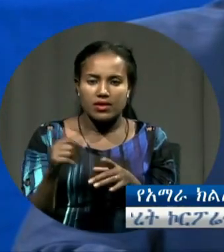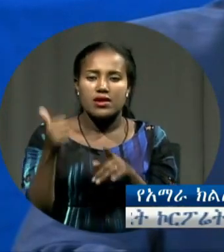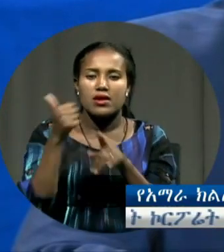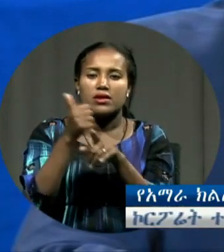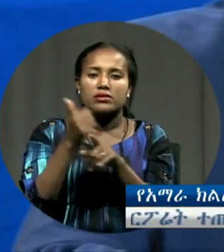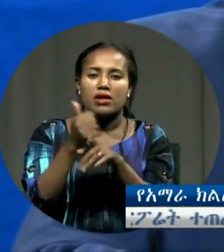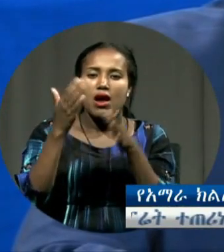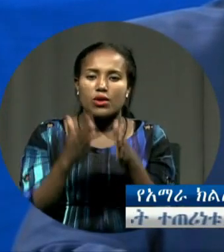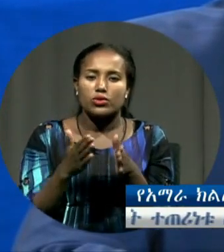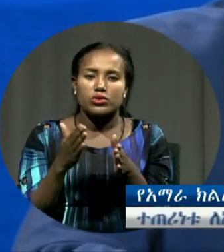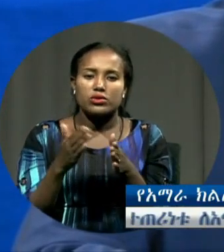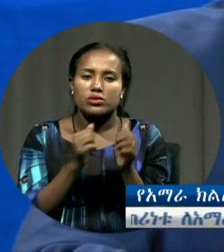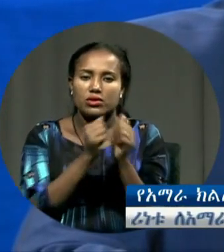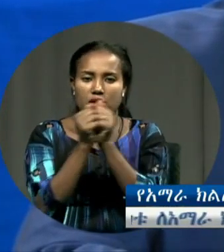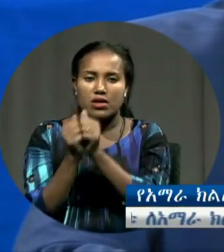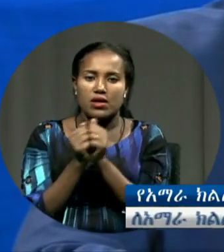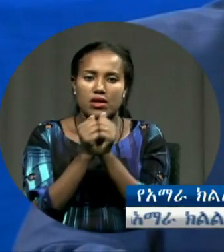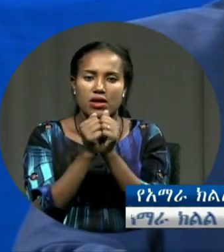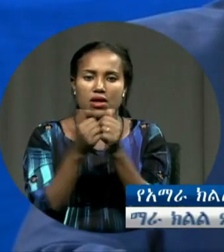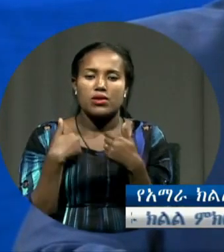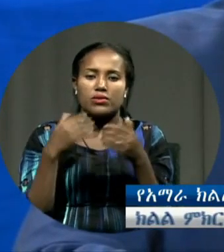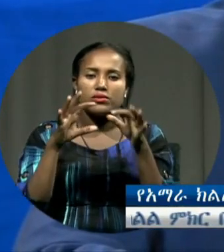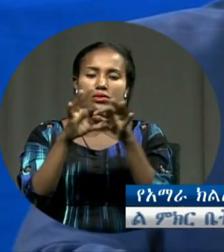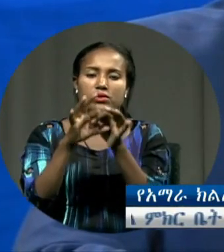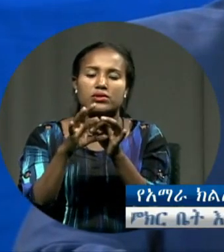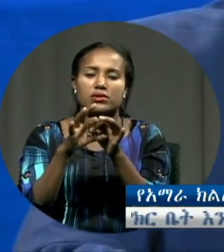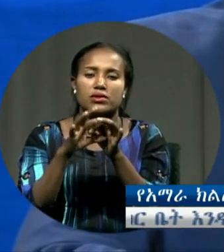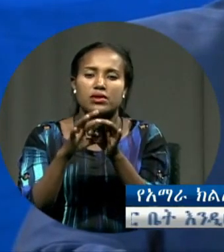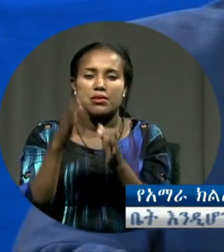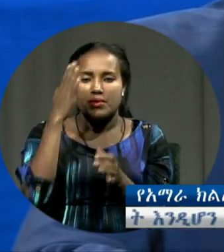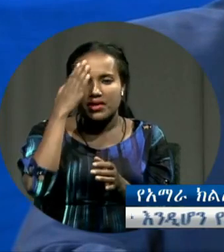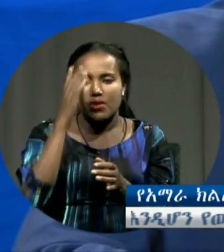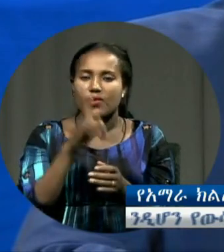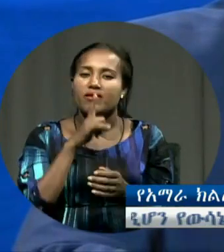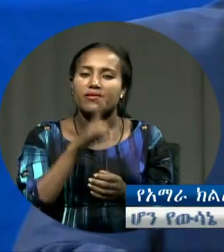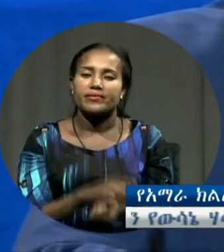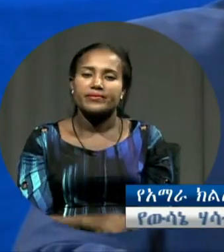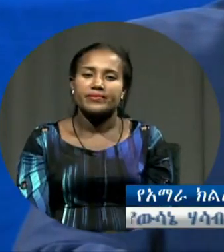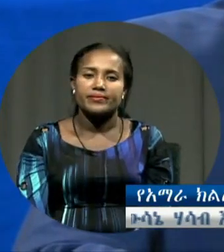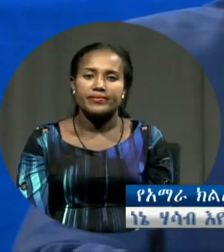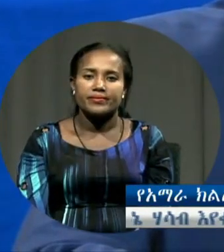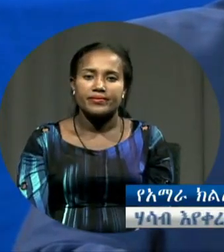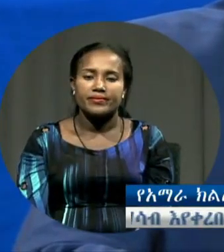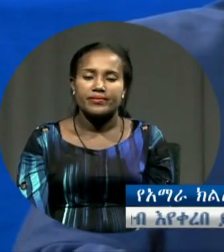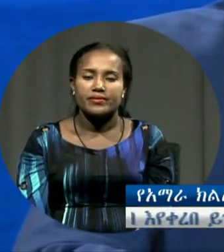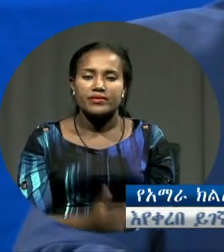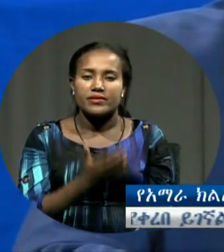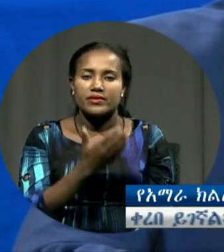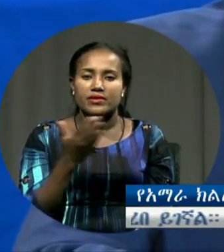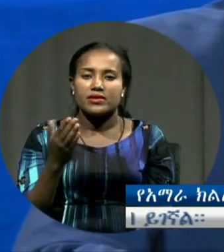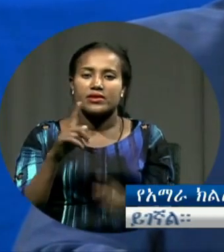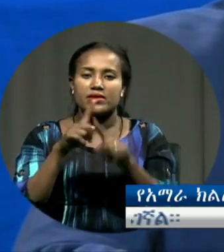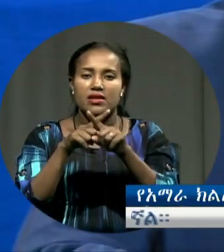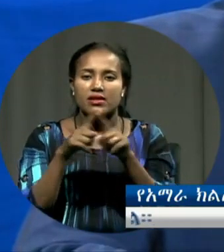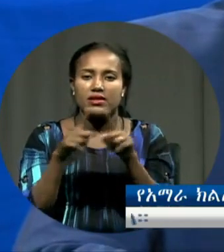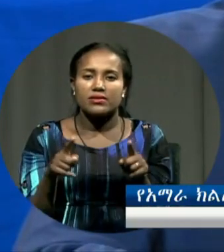ታጋዮች ጋር ያለው ትስስር የሚታወቅ ነው። ነገር ግን